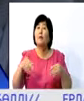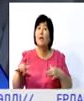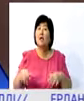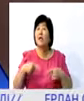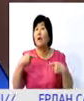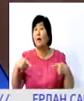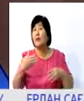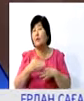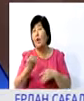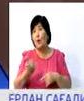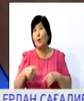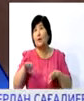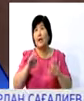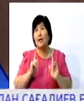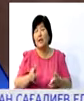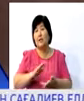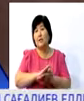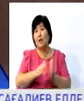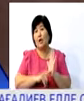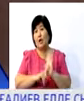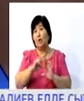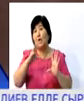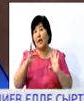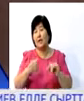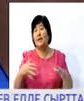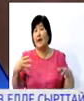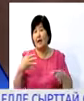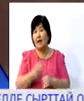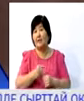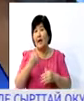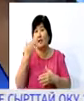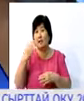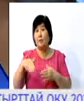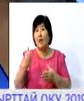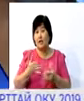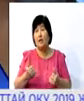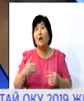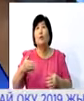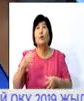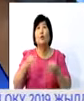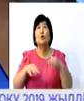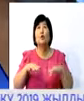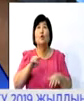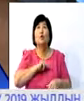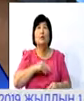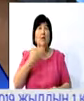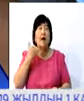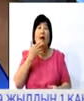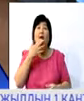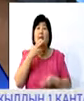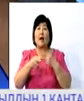басым бөлігі қос тараптың келісімге келуінің нәтижесінде қысқартылып жатыр. Бұл сот жұмысын жеңілдетіп қана қоймай, талап арыз